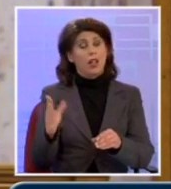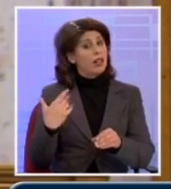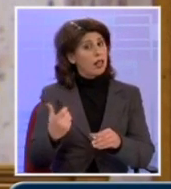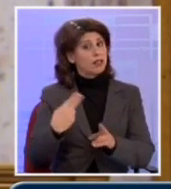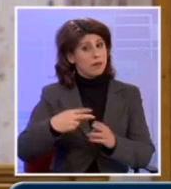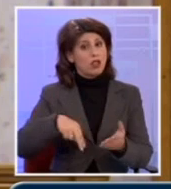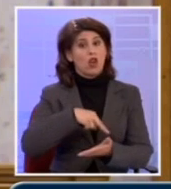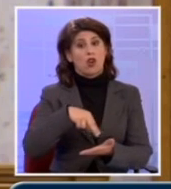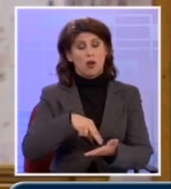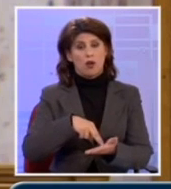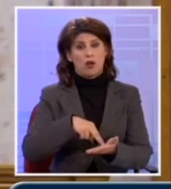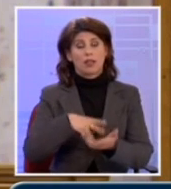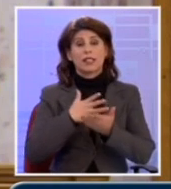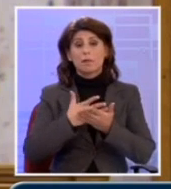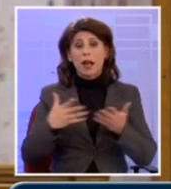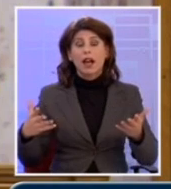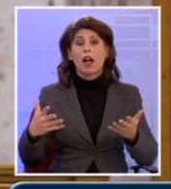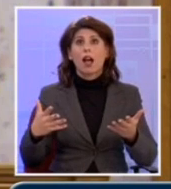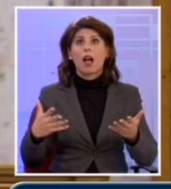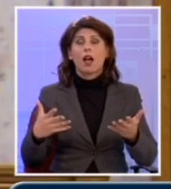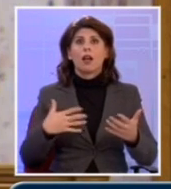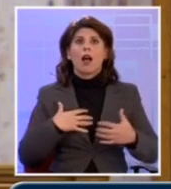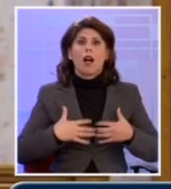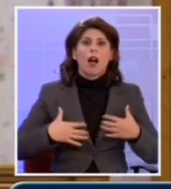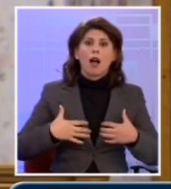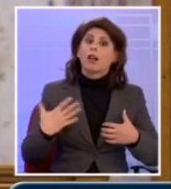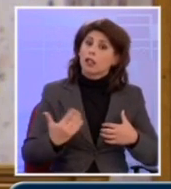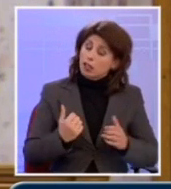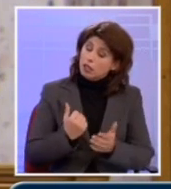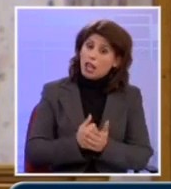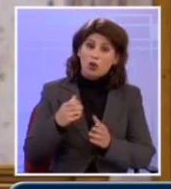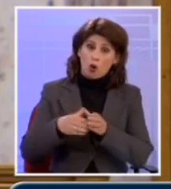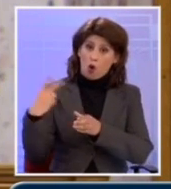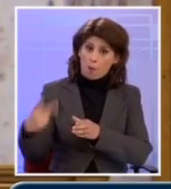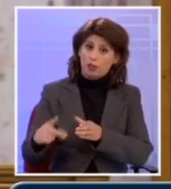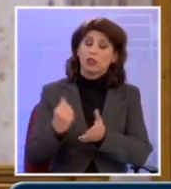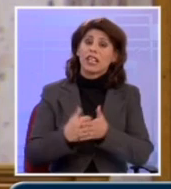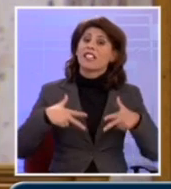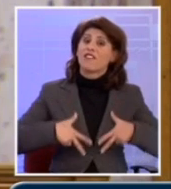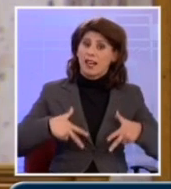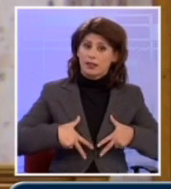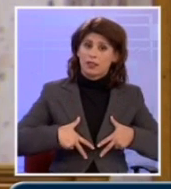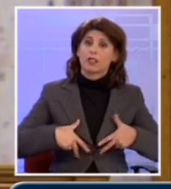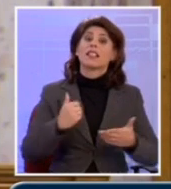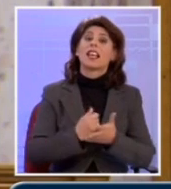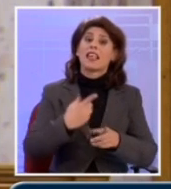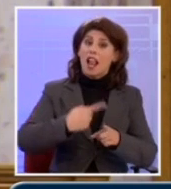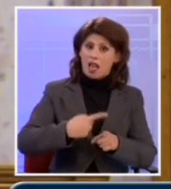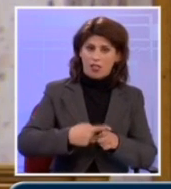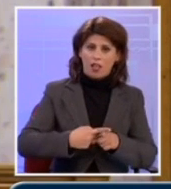πρωταγωνίστησε για τις μεγάλες περιπέτειες που ύστερα και η παράταξή του και η κυβέρνηση, αλλά και η